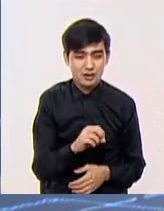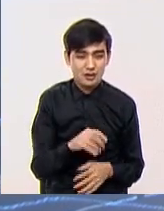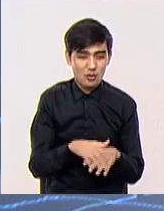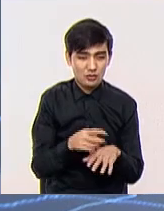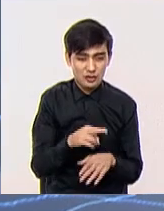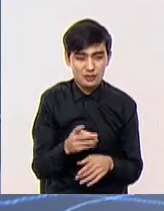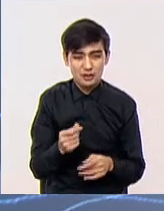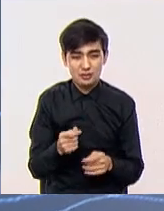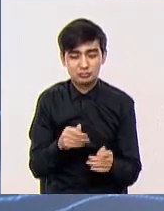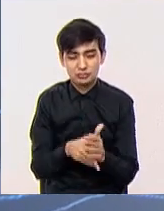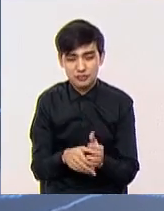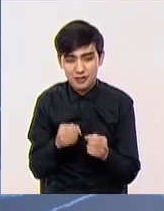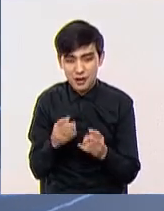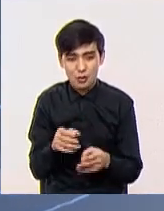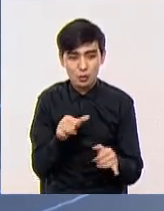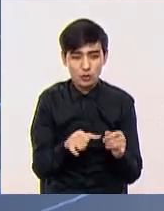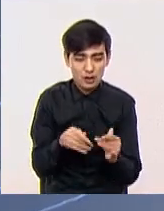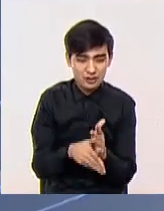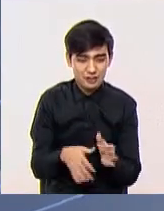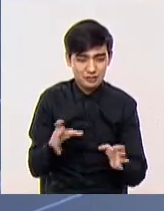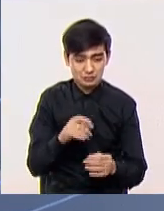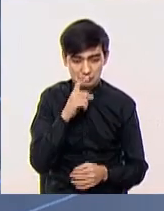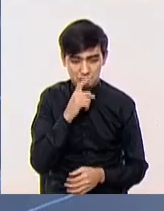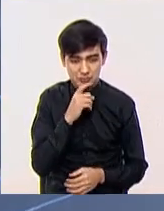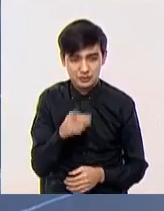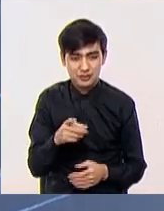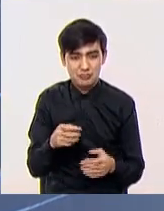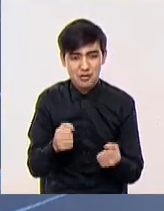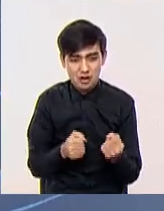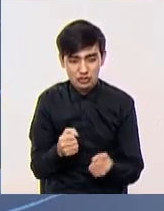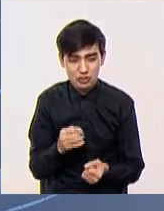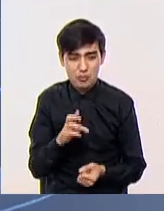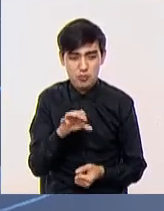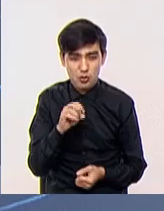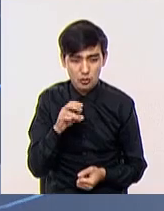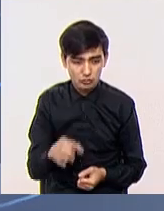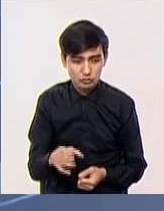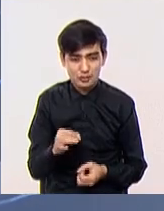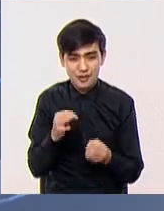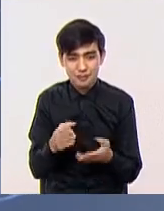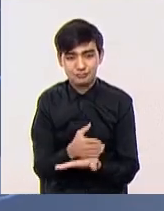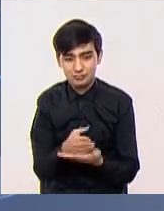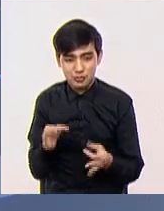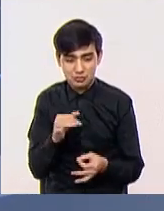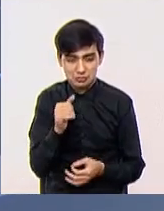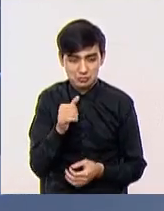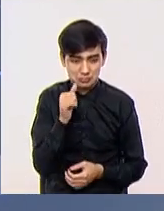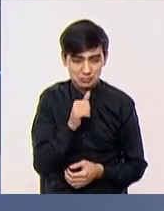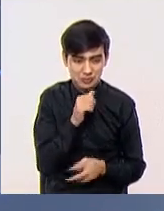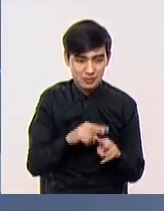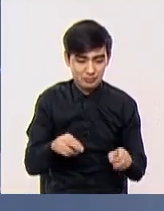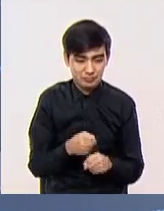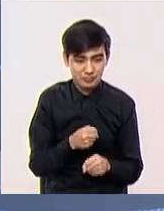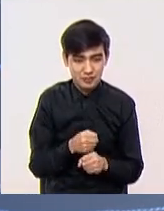қалай жұмсайтыны белгісіз. Яғни олардың кеңсе, көлік, сияқлар мен бонустарды қалай бөліп жатқаны жұмбақ.